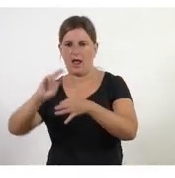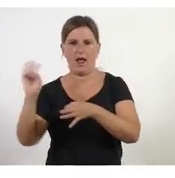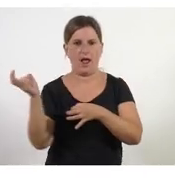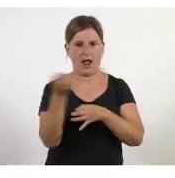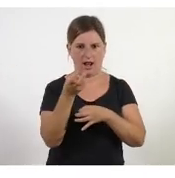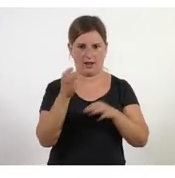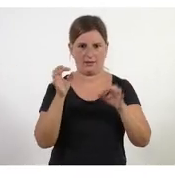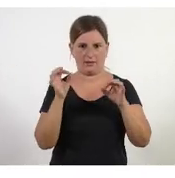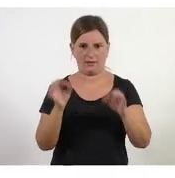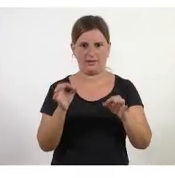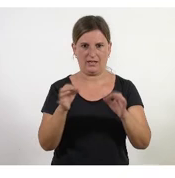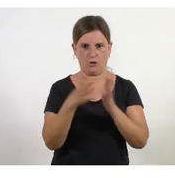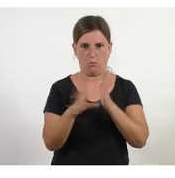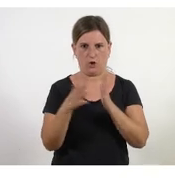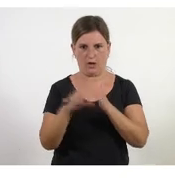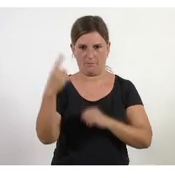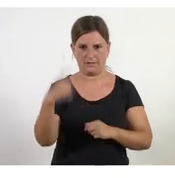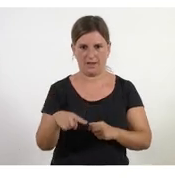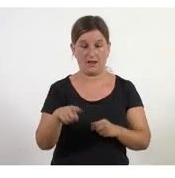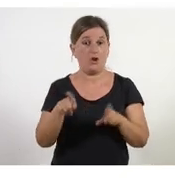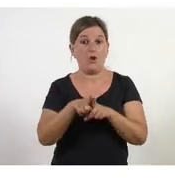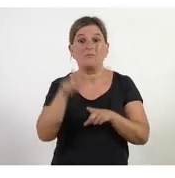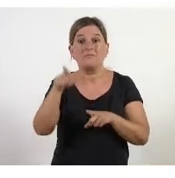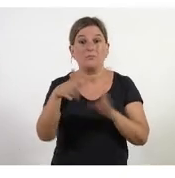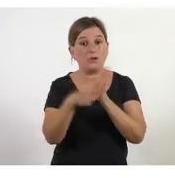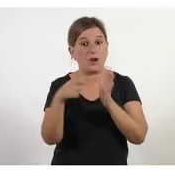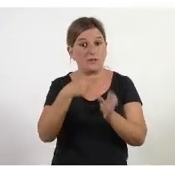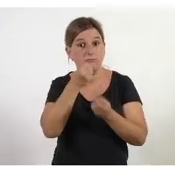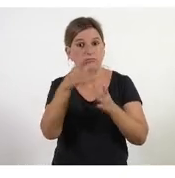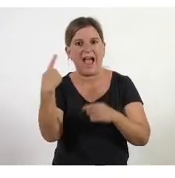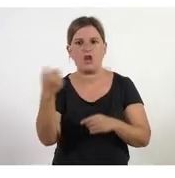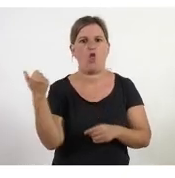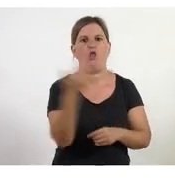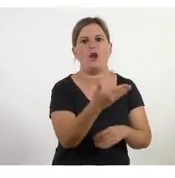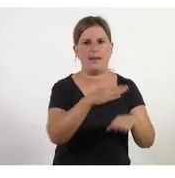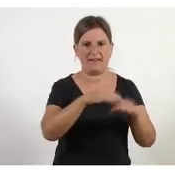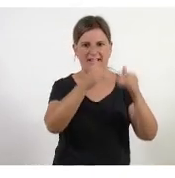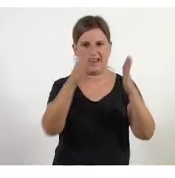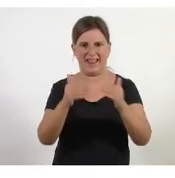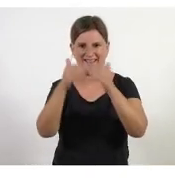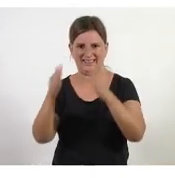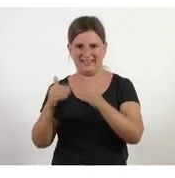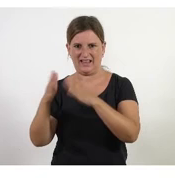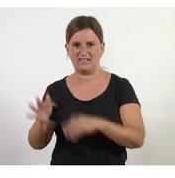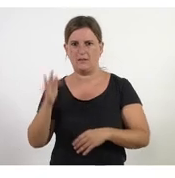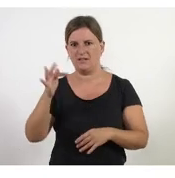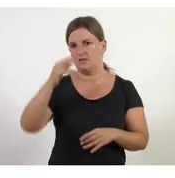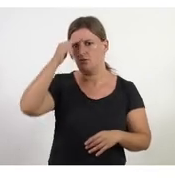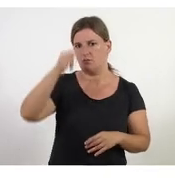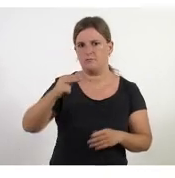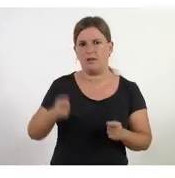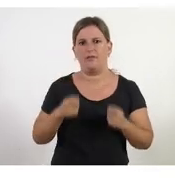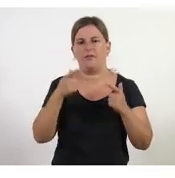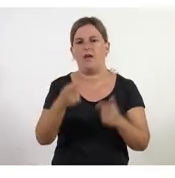les entitats i al mateix temps compleixen, així ho volíem presentar, el punt de facilitat